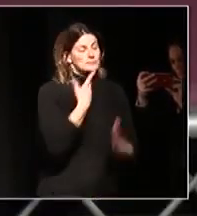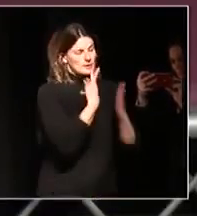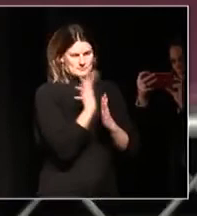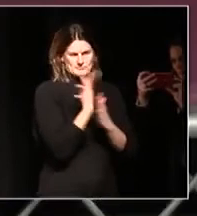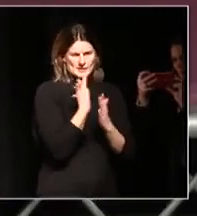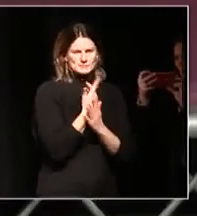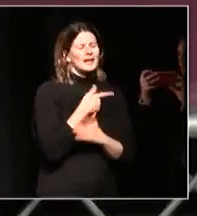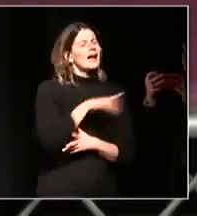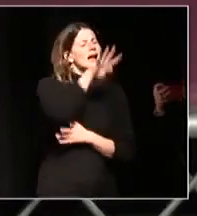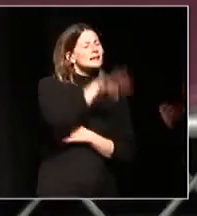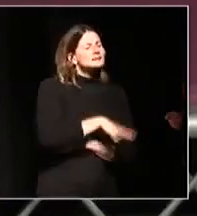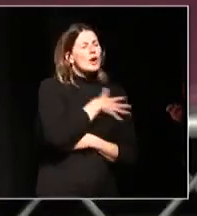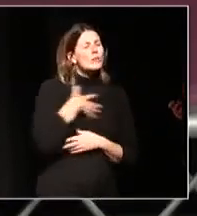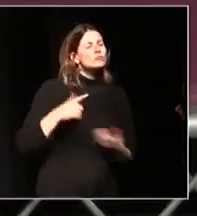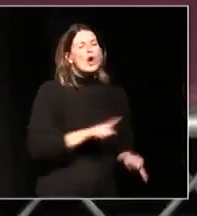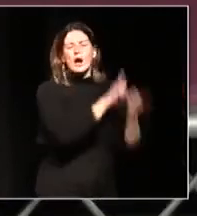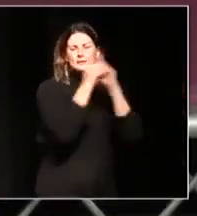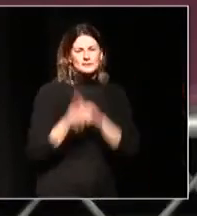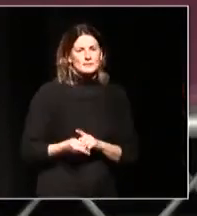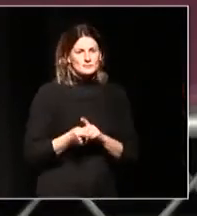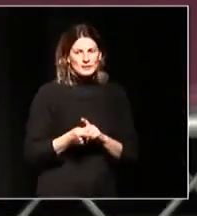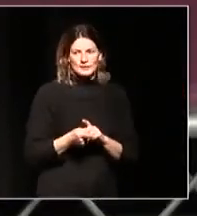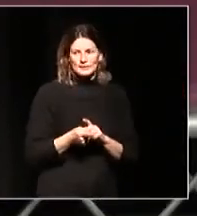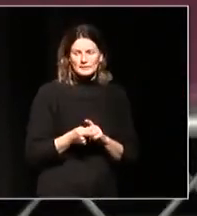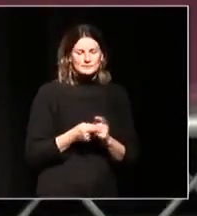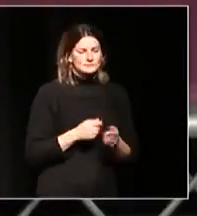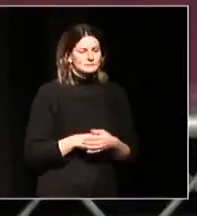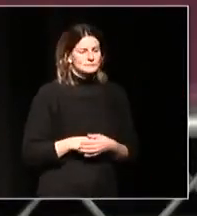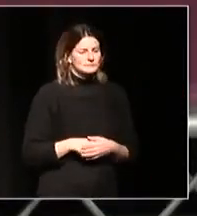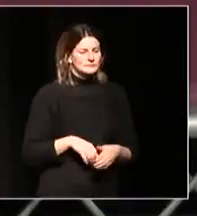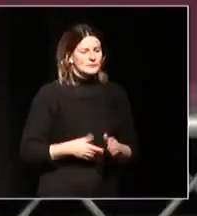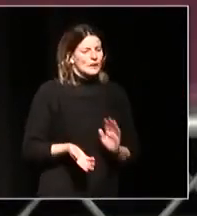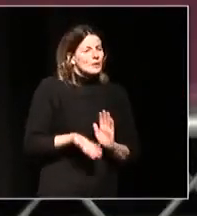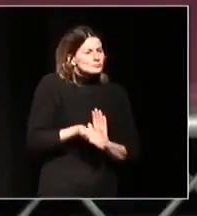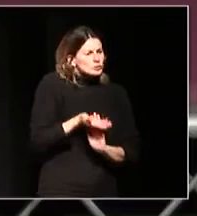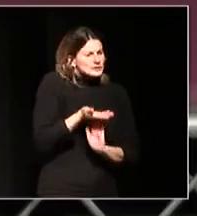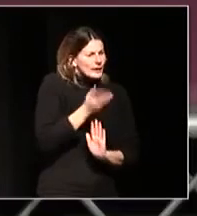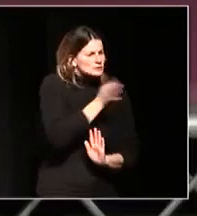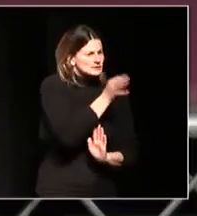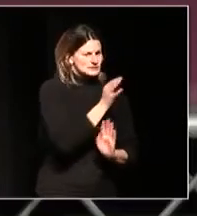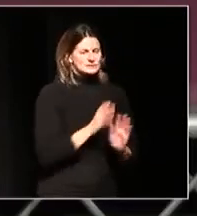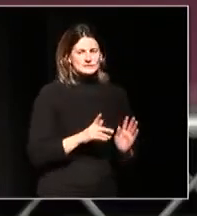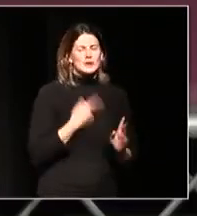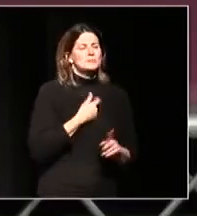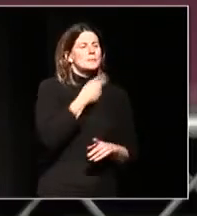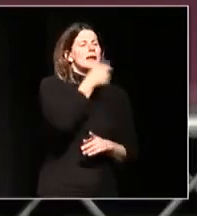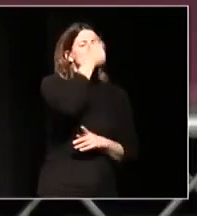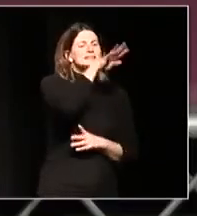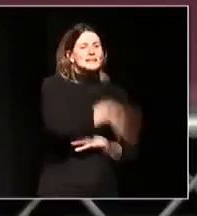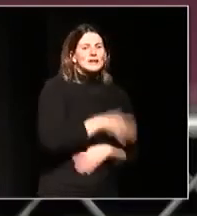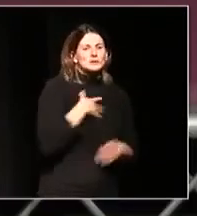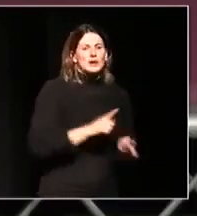M'ha dit, Catalunya vol canvi. També m'ha dit, pujareu. Però em quedo millor amb això de Catalunya vol